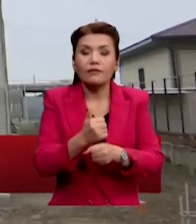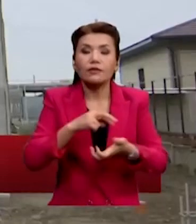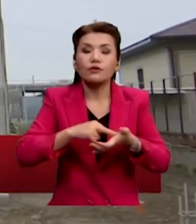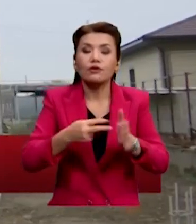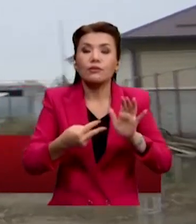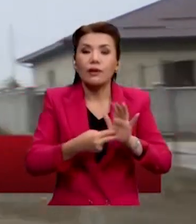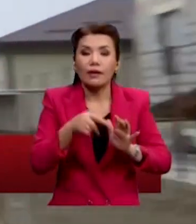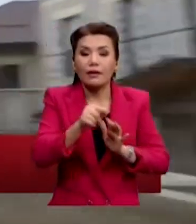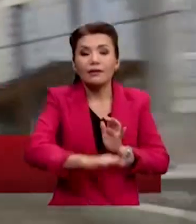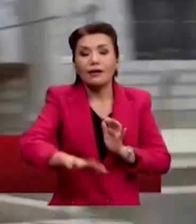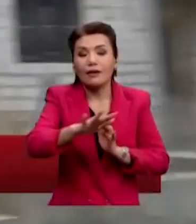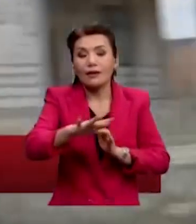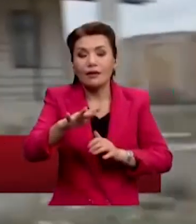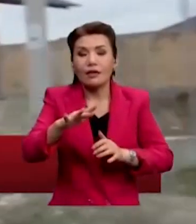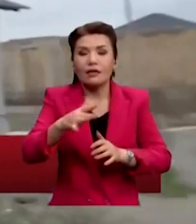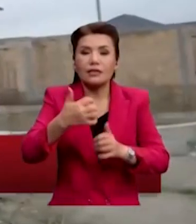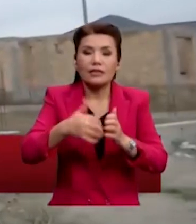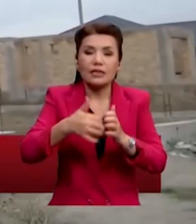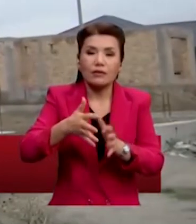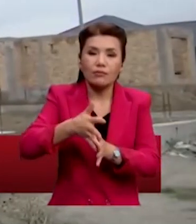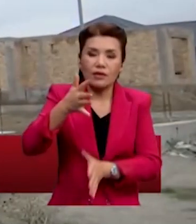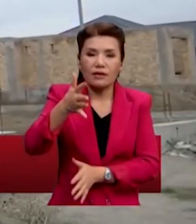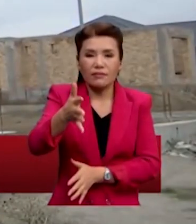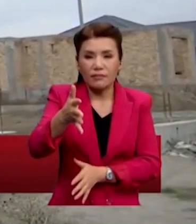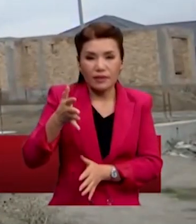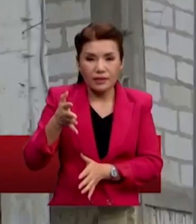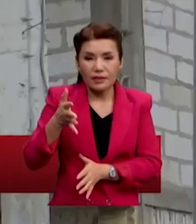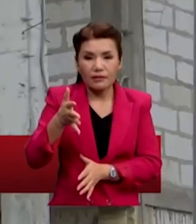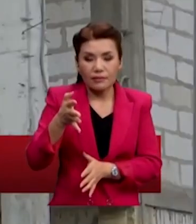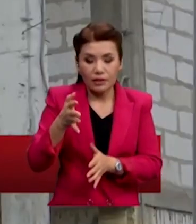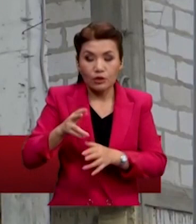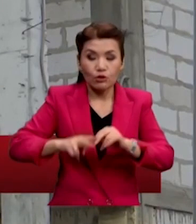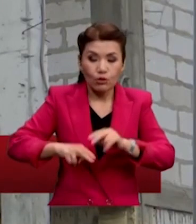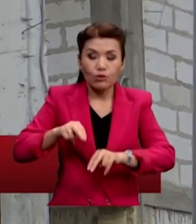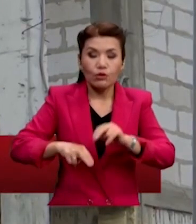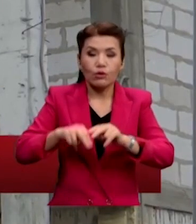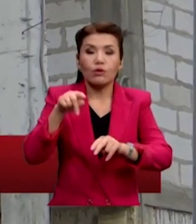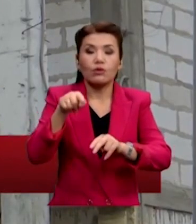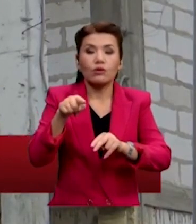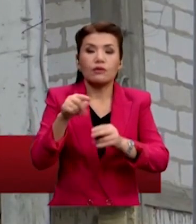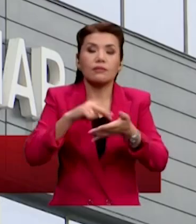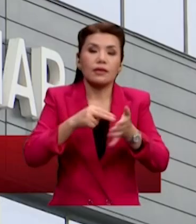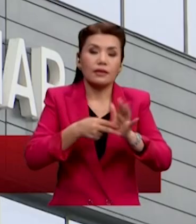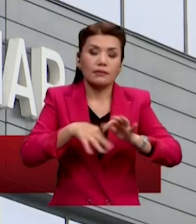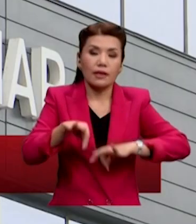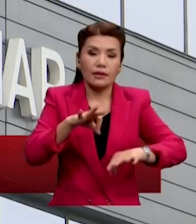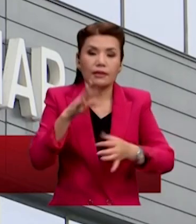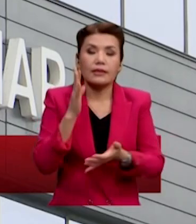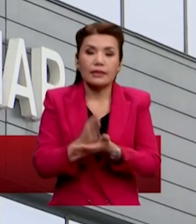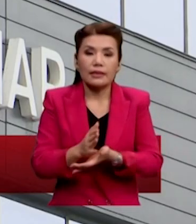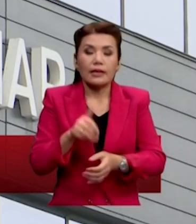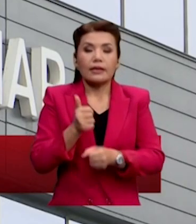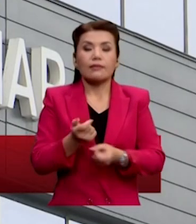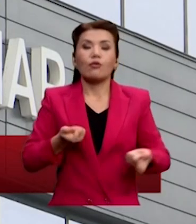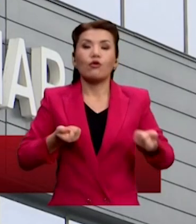бұл аймақта орта қабатты үйлер, яғни 5 қабатқа дейінгі ғимараттардың құрылысы жобаланған. Билік